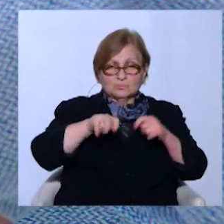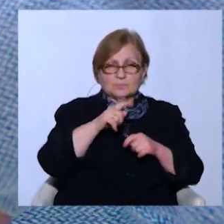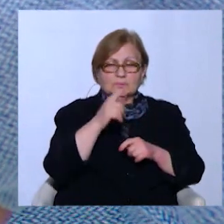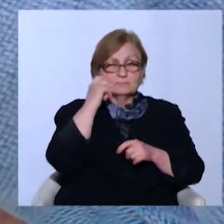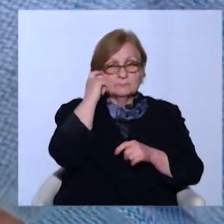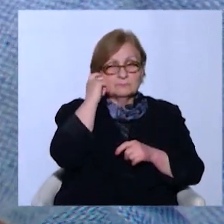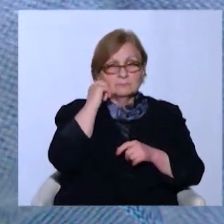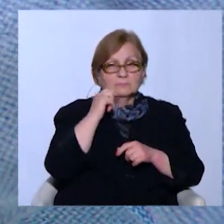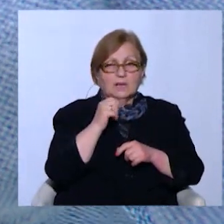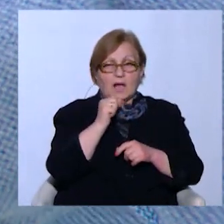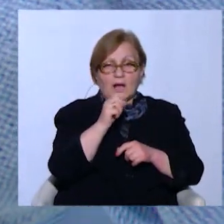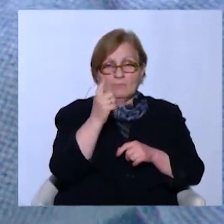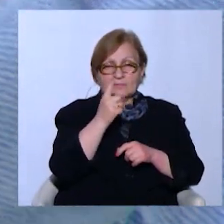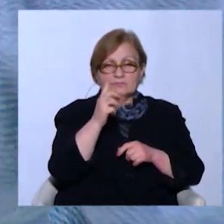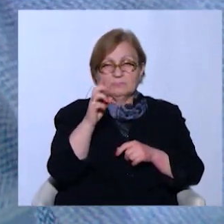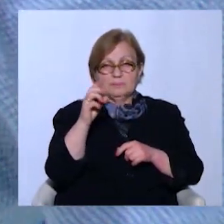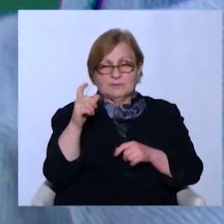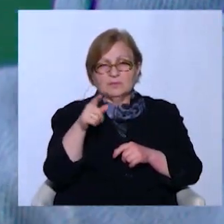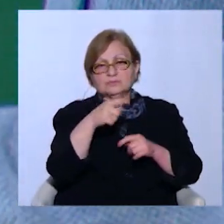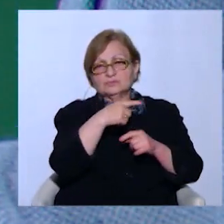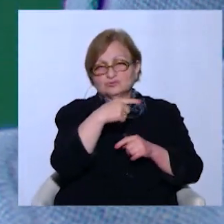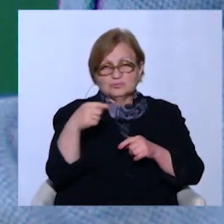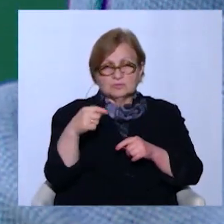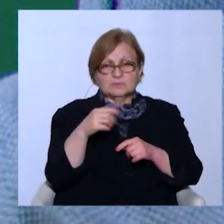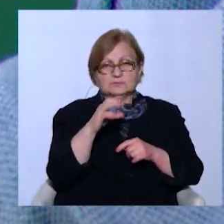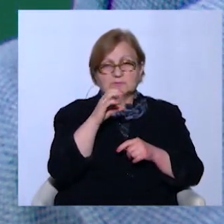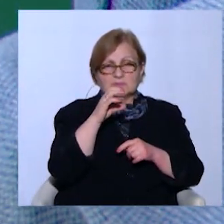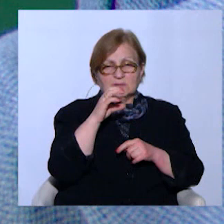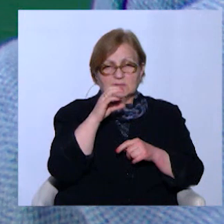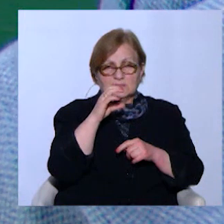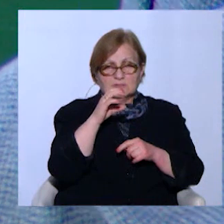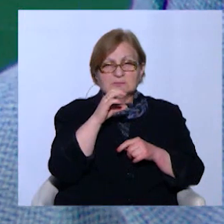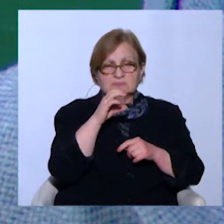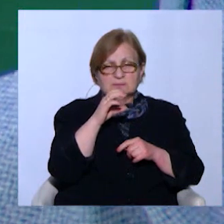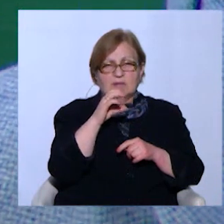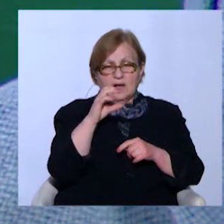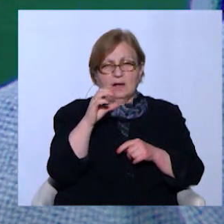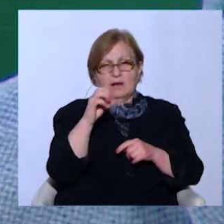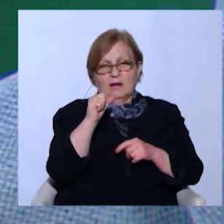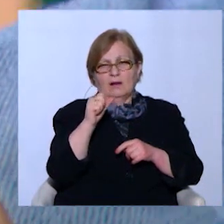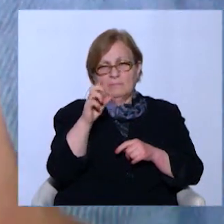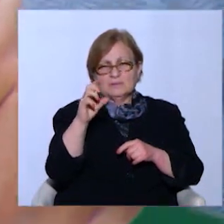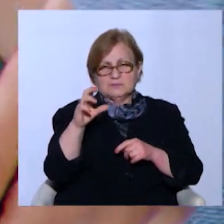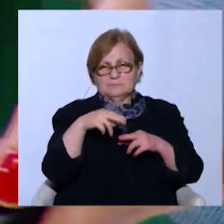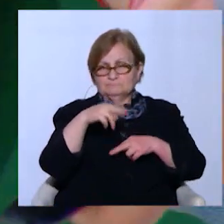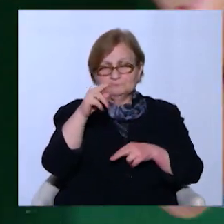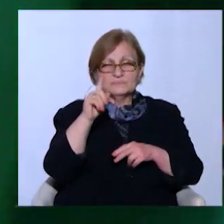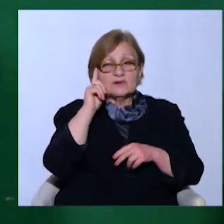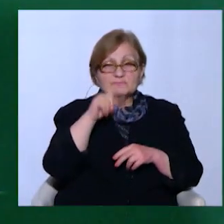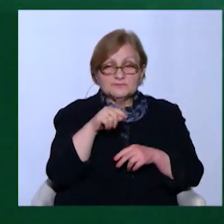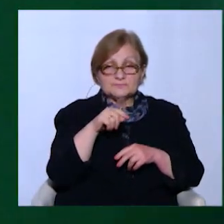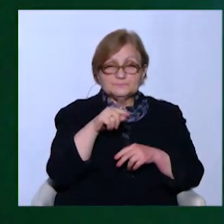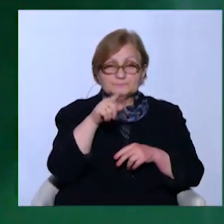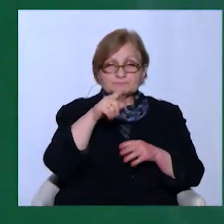პირველი, B პირველი, C პირველი, შევაფარდოთ ესი სამკუთხედი A, B, C-სთან. ჩვენ რა ვიცით,